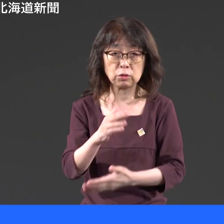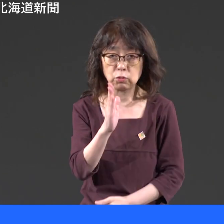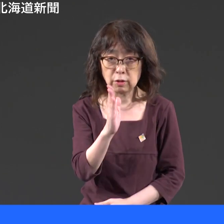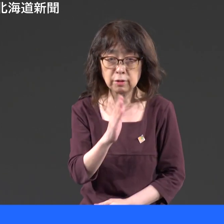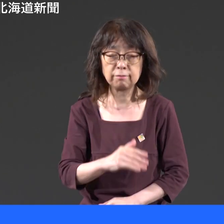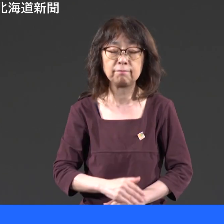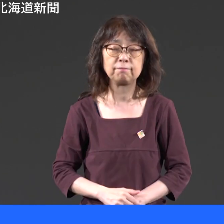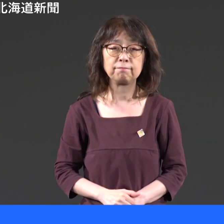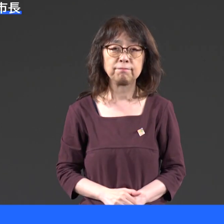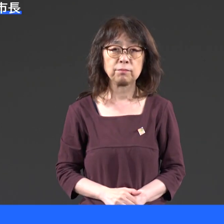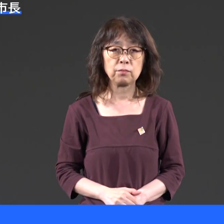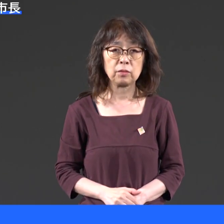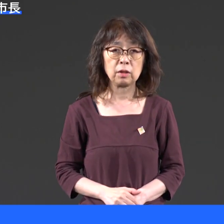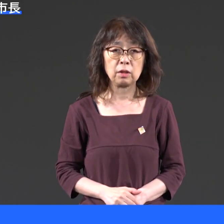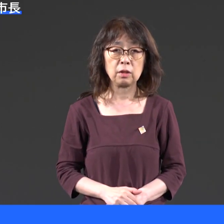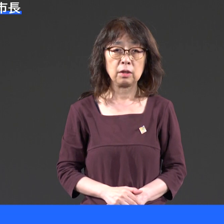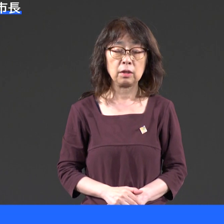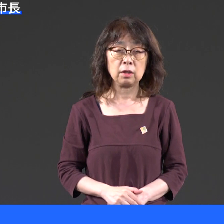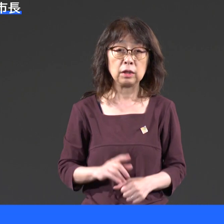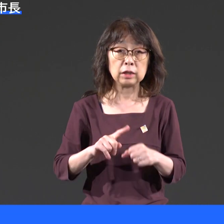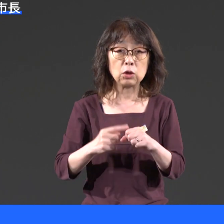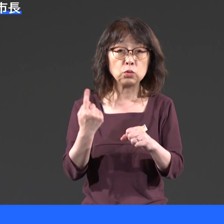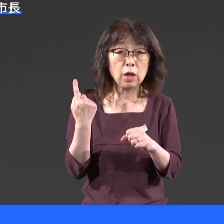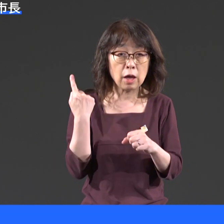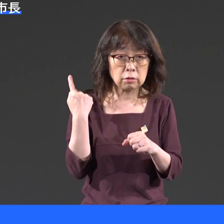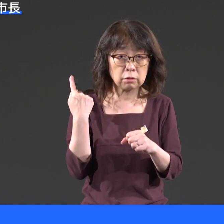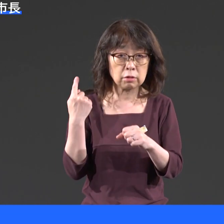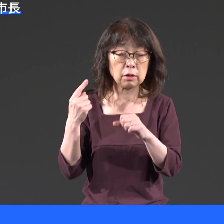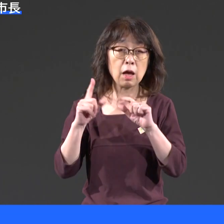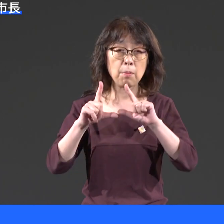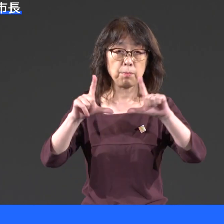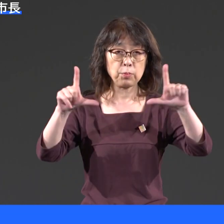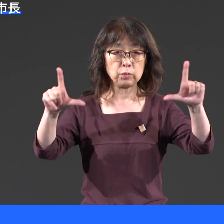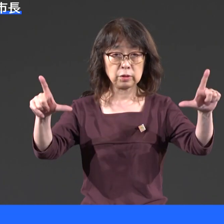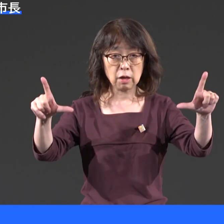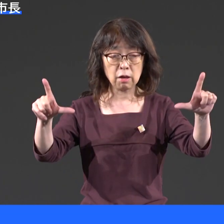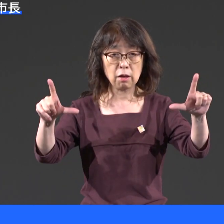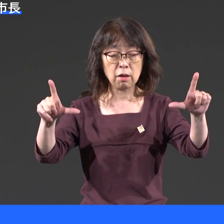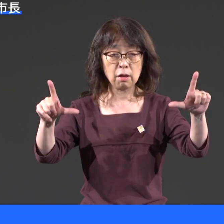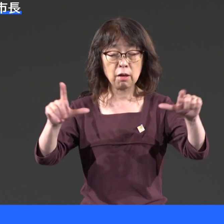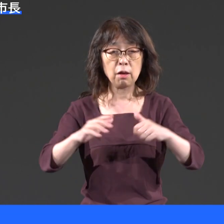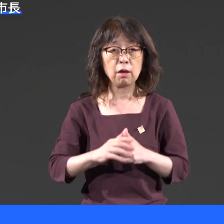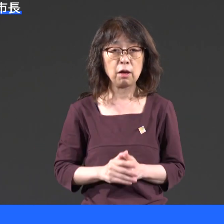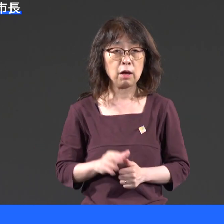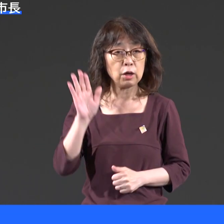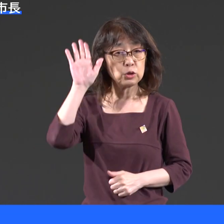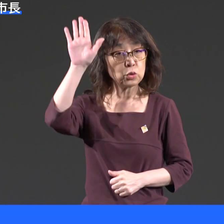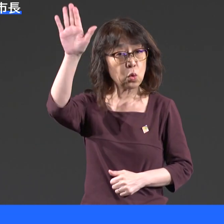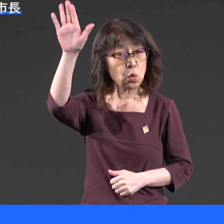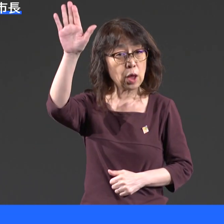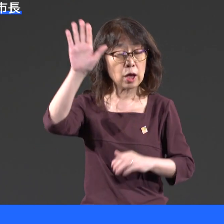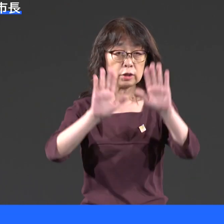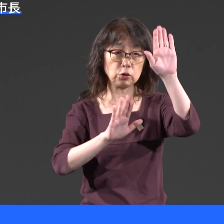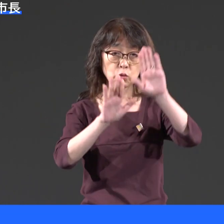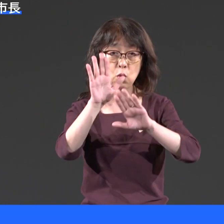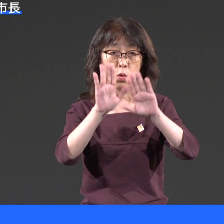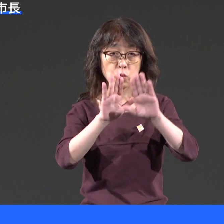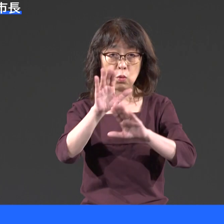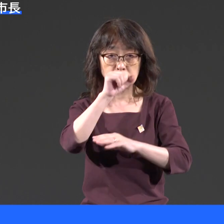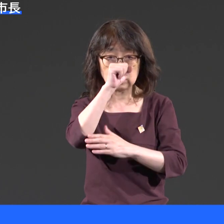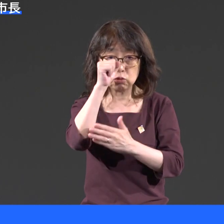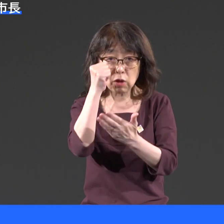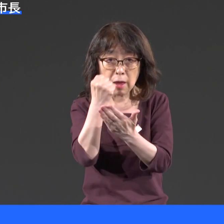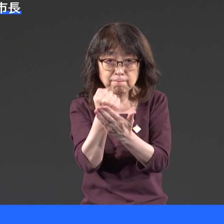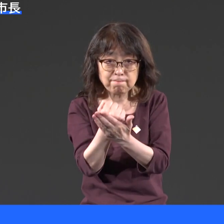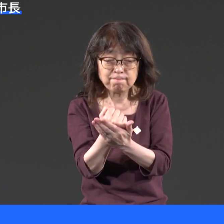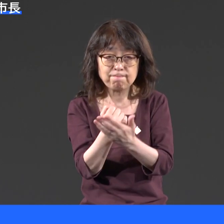はい、昨年、発表させていただいた将来像の実現に向けて、